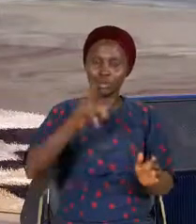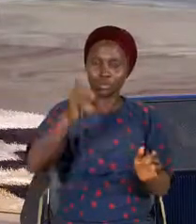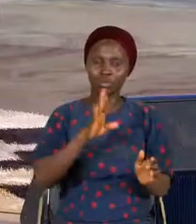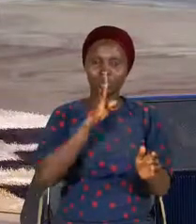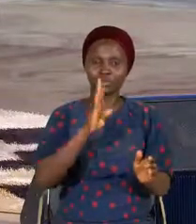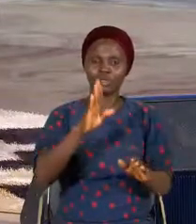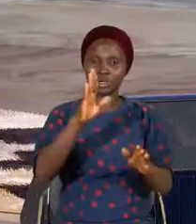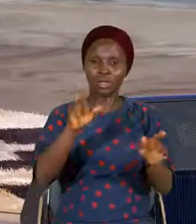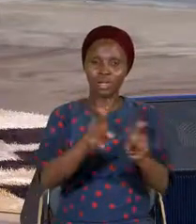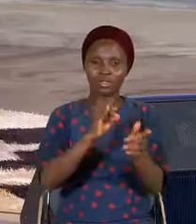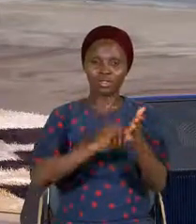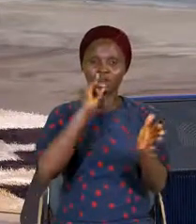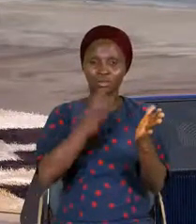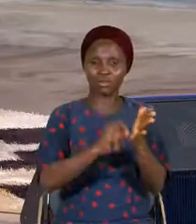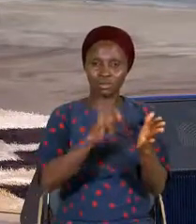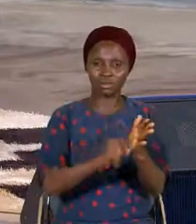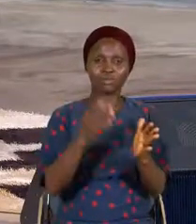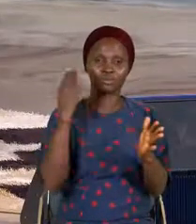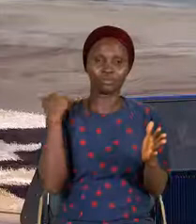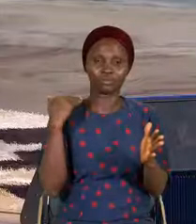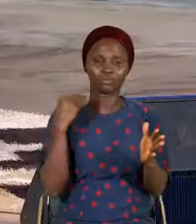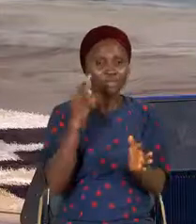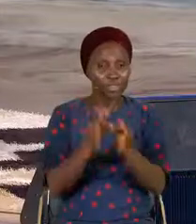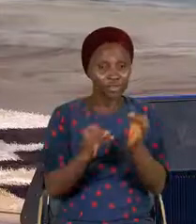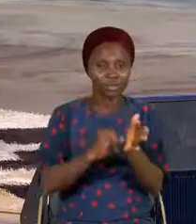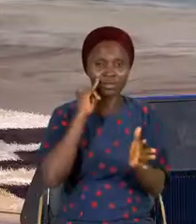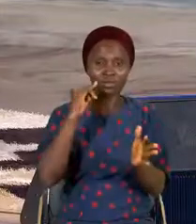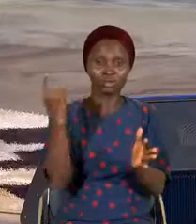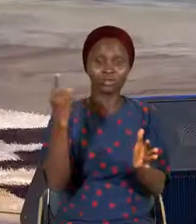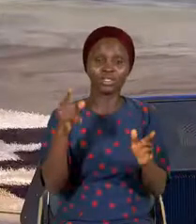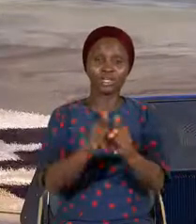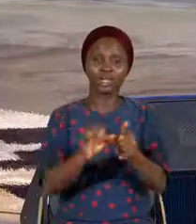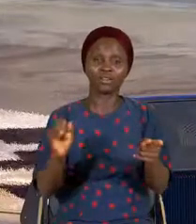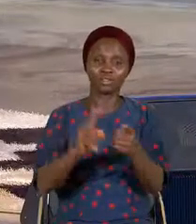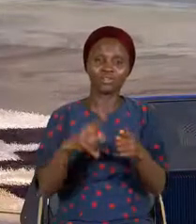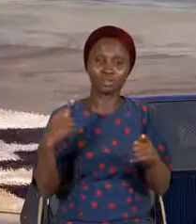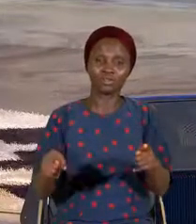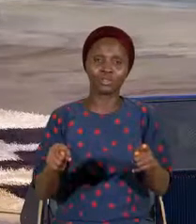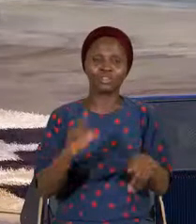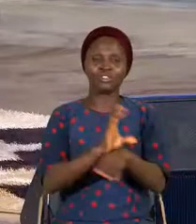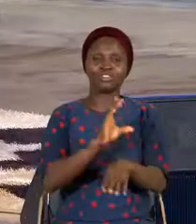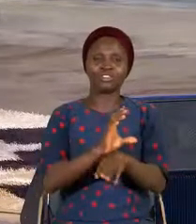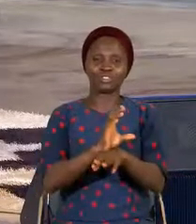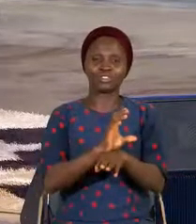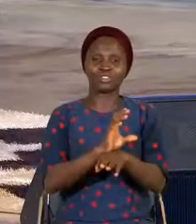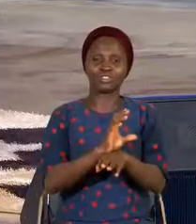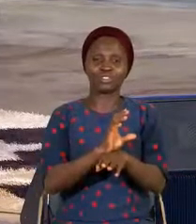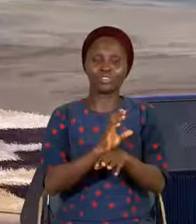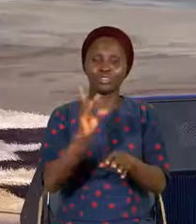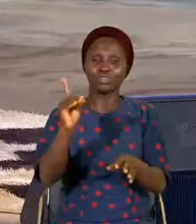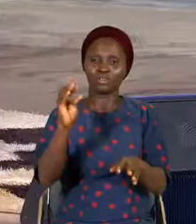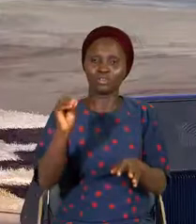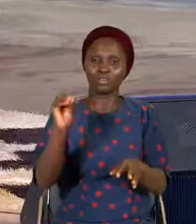écrit. Si c'est seulement selon la dénomination, le dogme